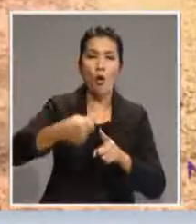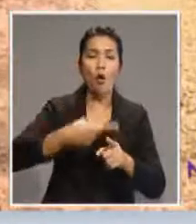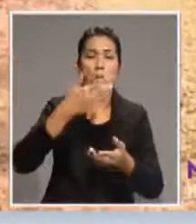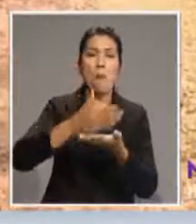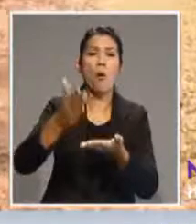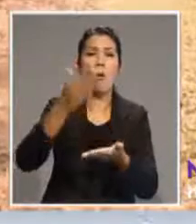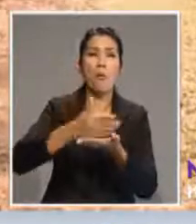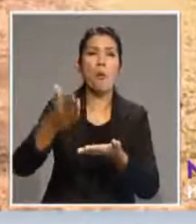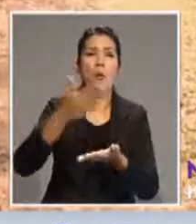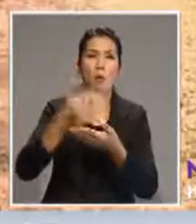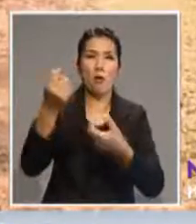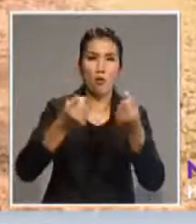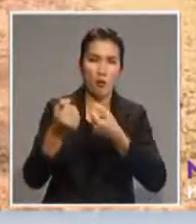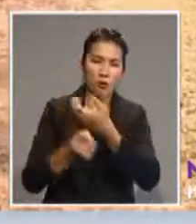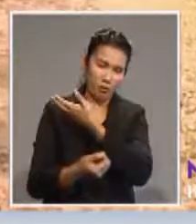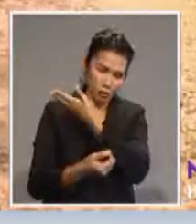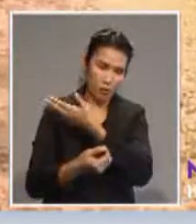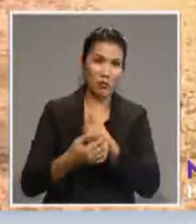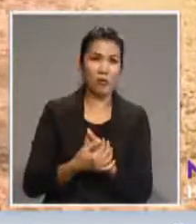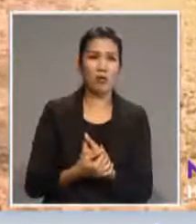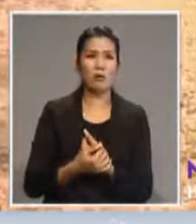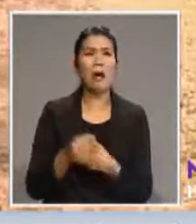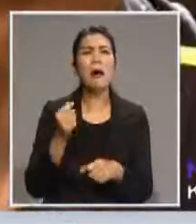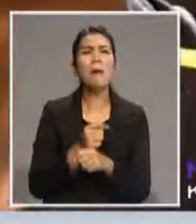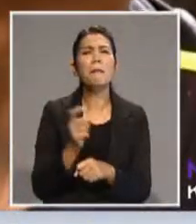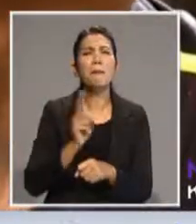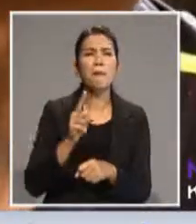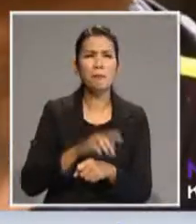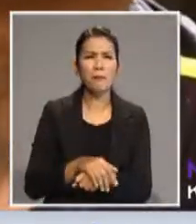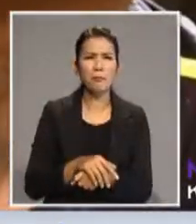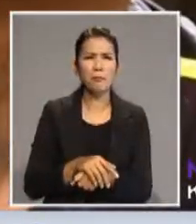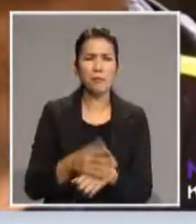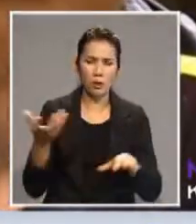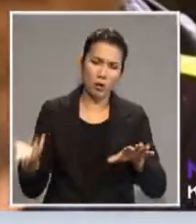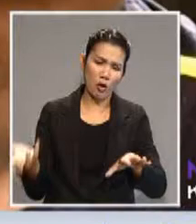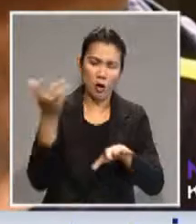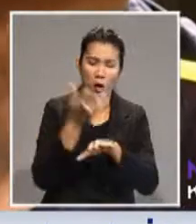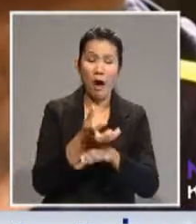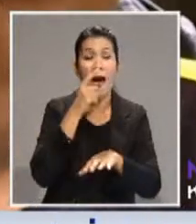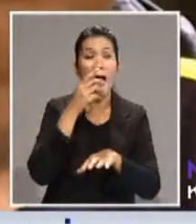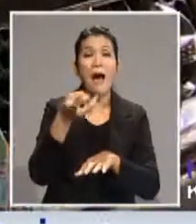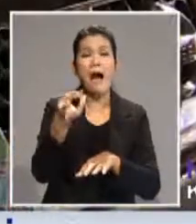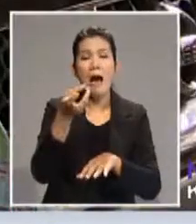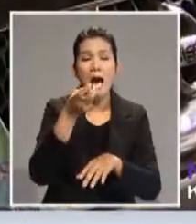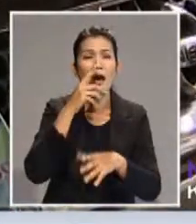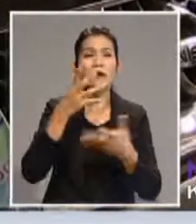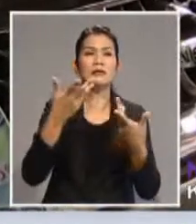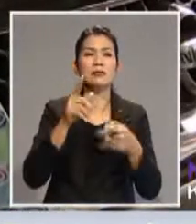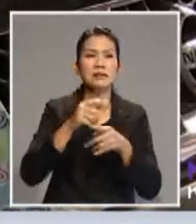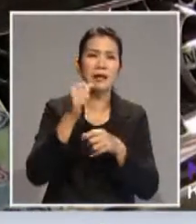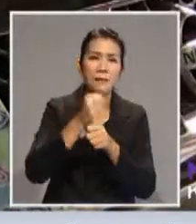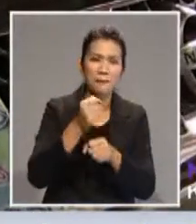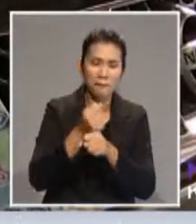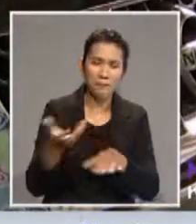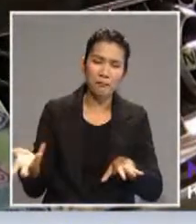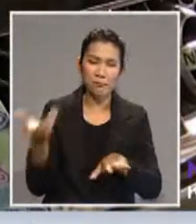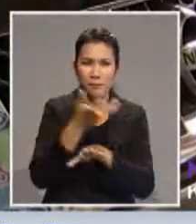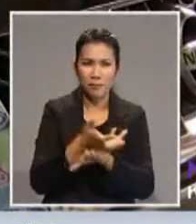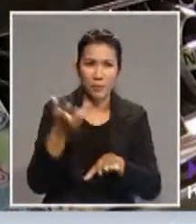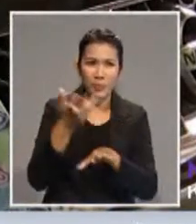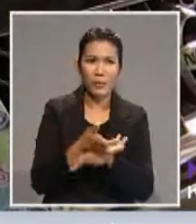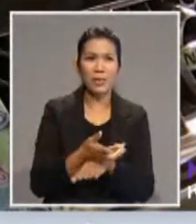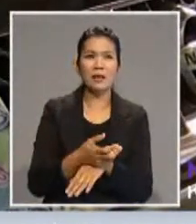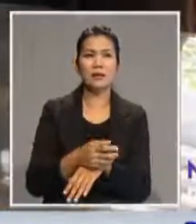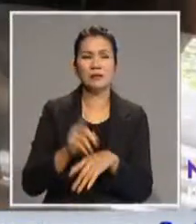ถ คัน นี้เหรอ ครับครับรถคันนี้แหละ ดาวเยอะ มาทำอะไรฮะ บรรทุกพวกข้าว สินค้าเกษตรทั้งหลาย อ๋อมารับจ้างบรรทุก ครับ ขน